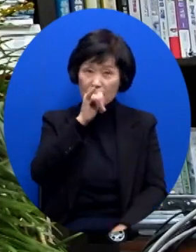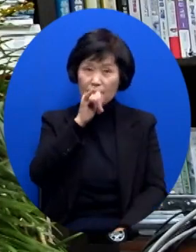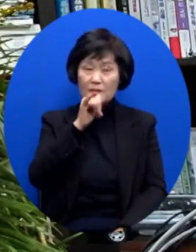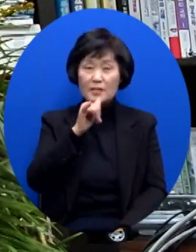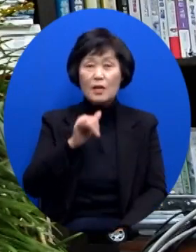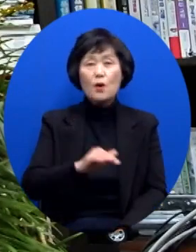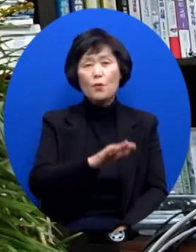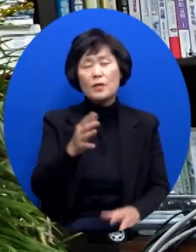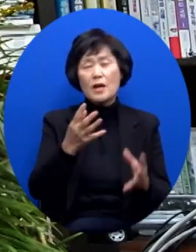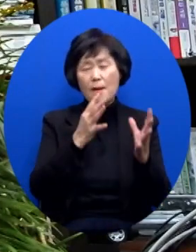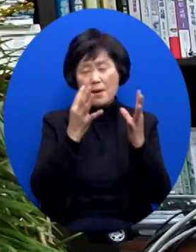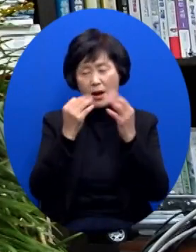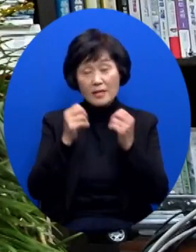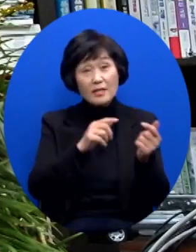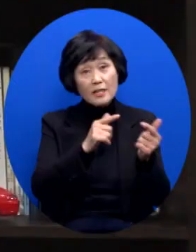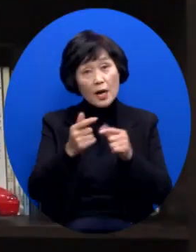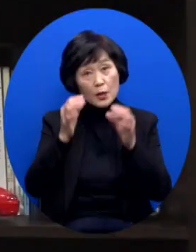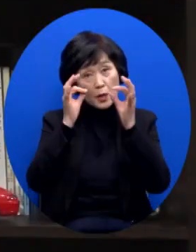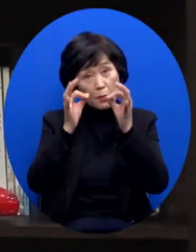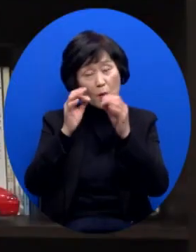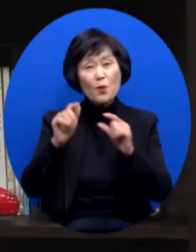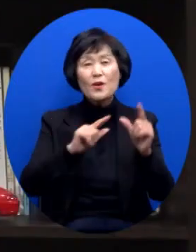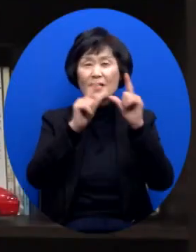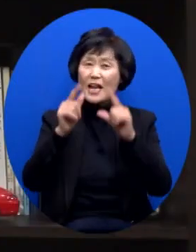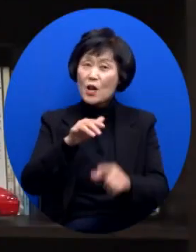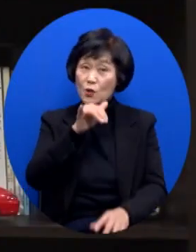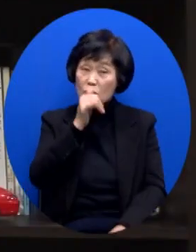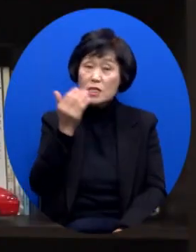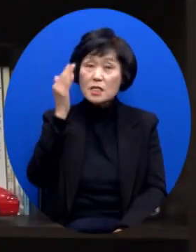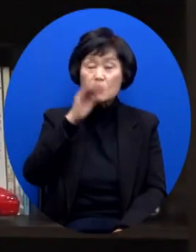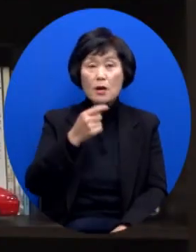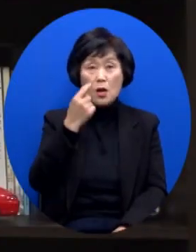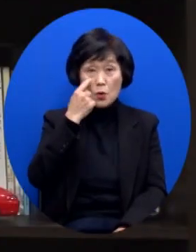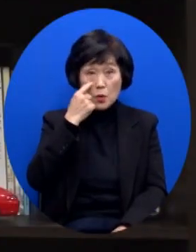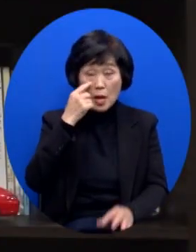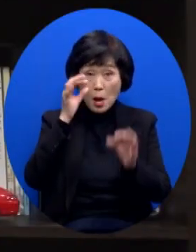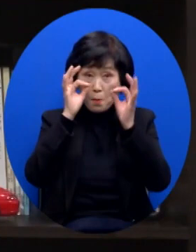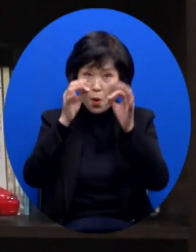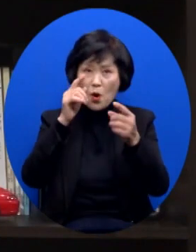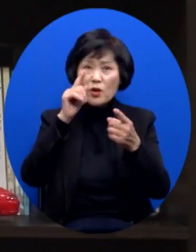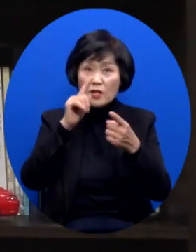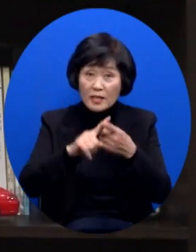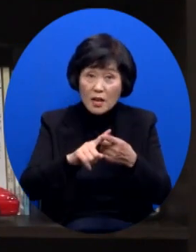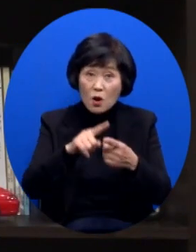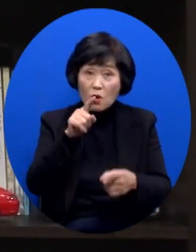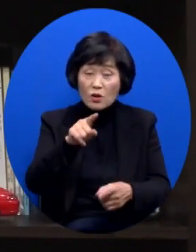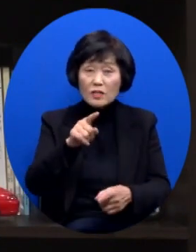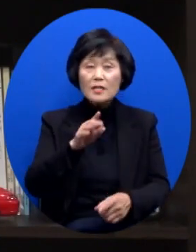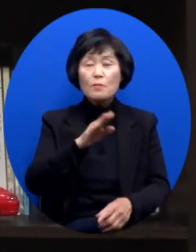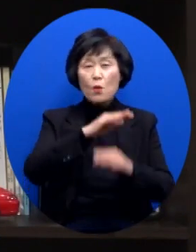우리가 많은 것을 보고 살지 않습니까? 눈에 보이는 것이 모두 다 진실이 될